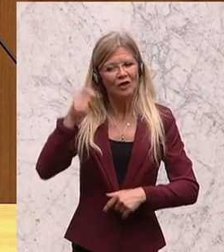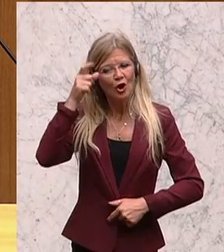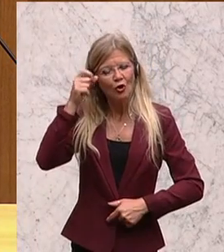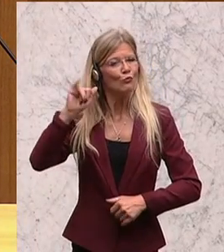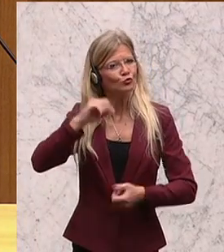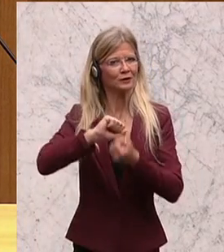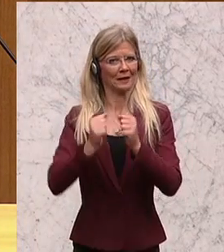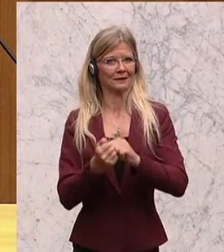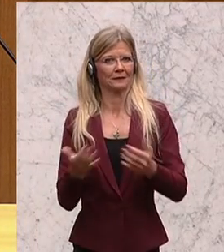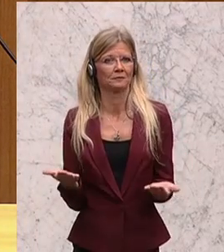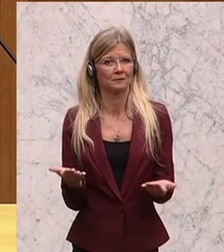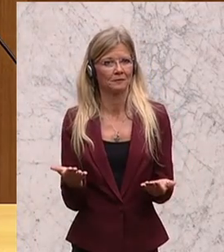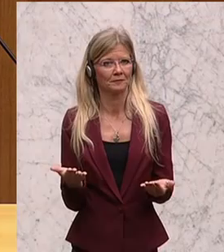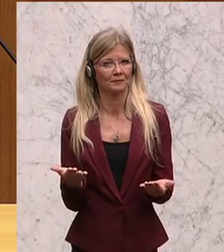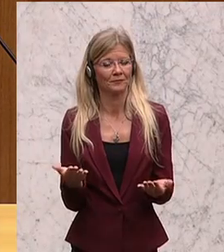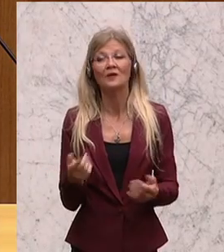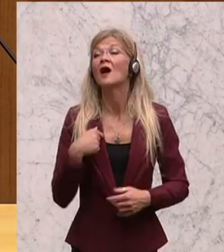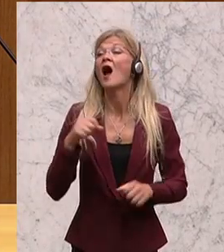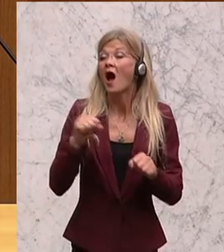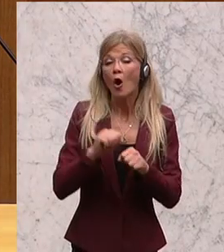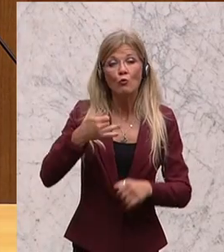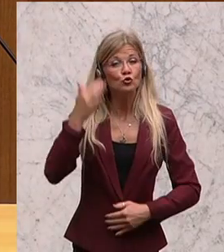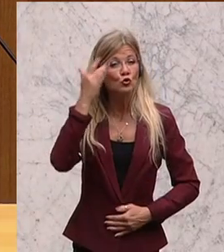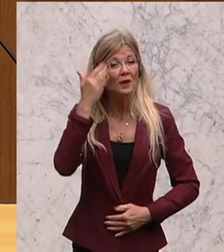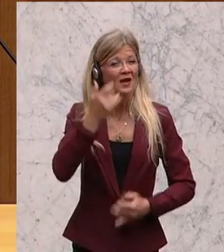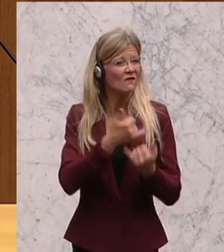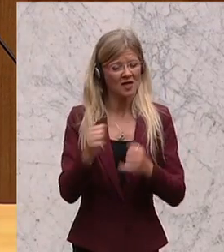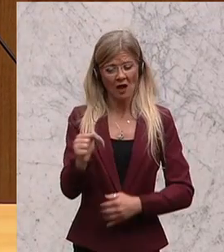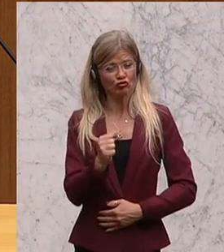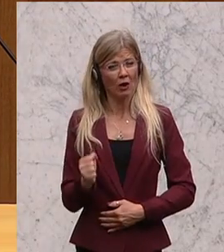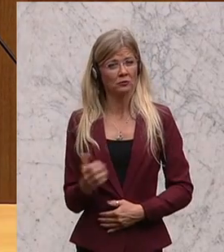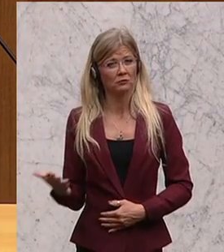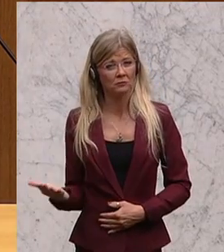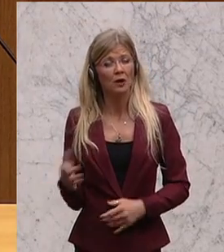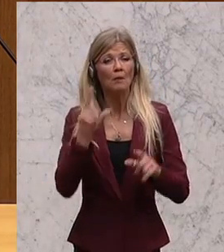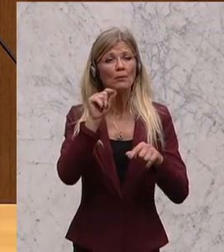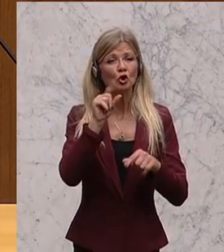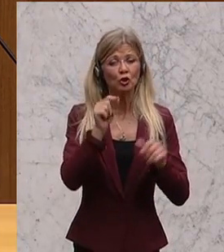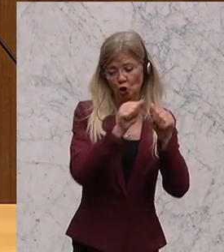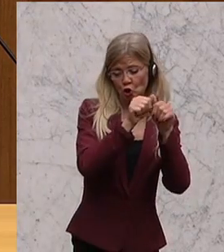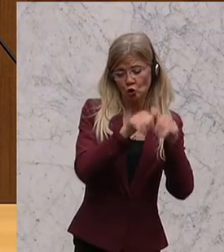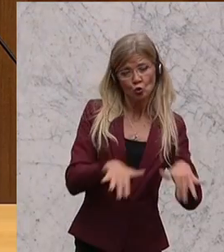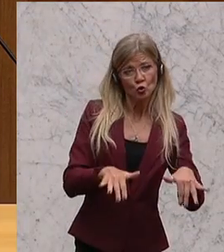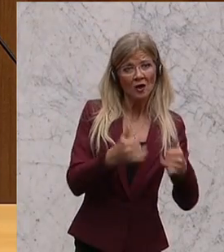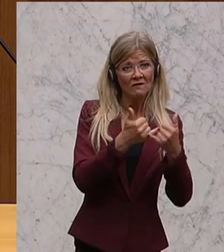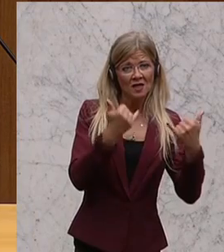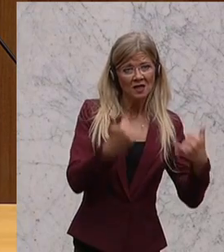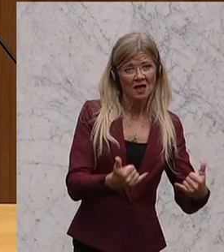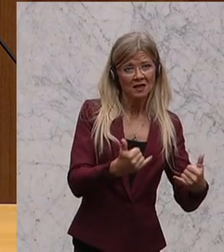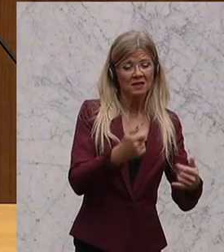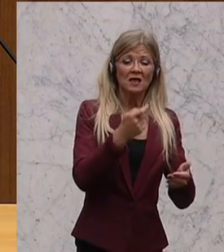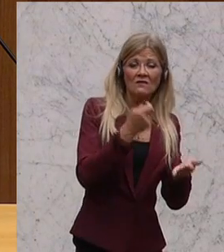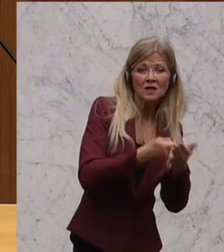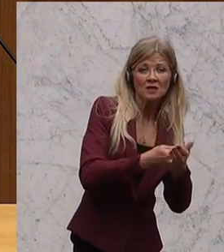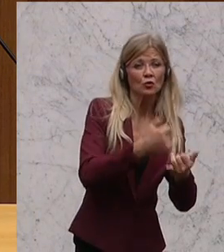wir derzeit die Gänge einlegen. Das heißt, die Struktur der derzeitigen Finanzierung und der Ausgaben muss umgestellt